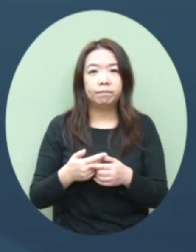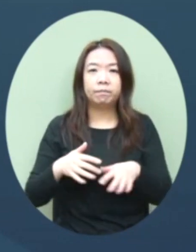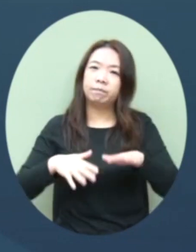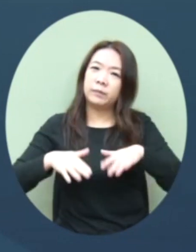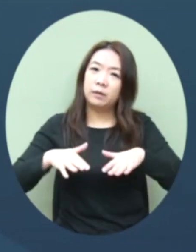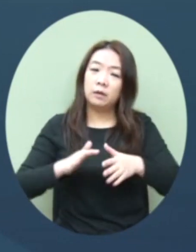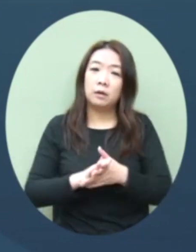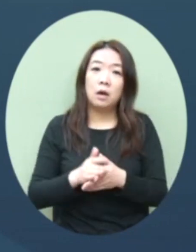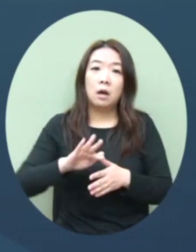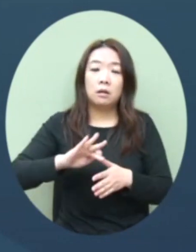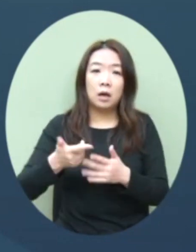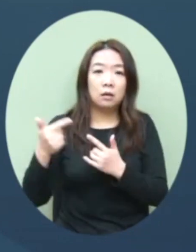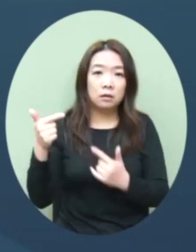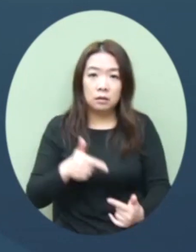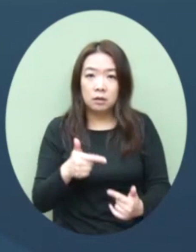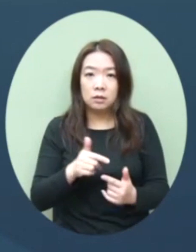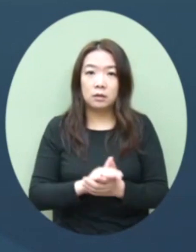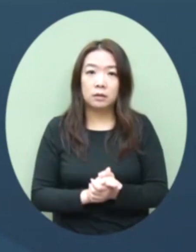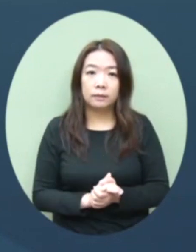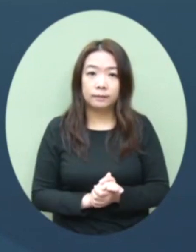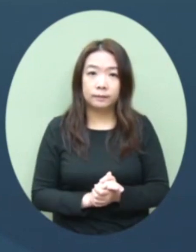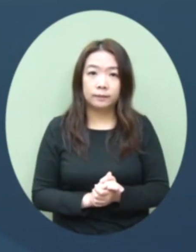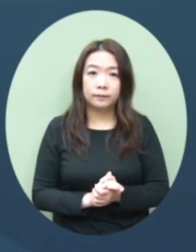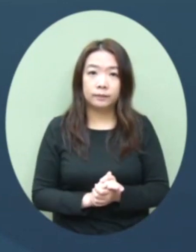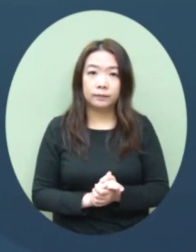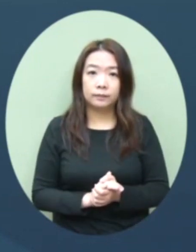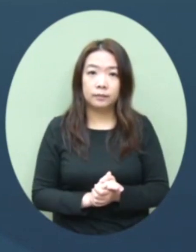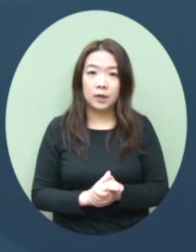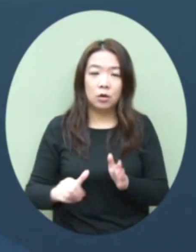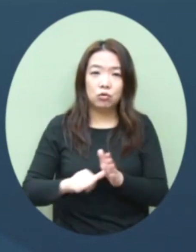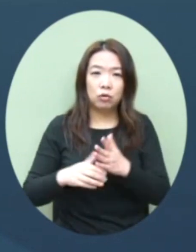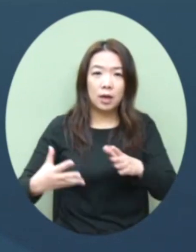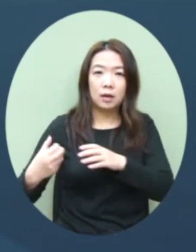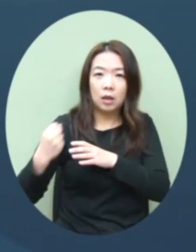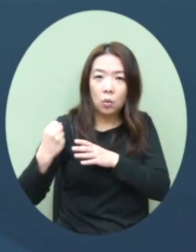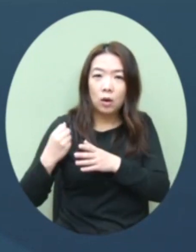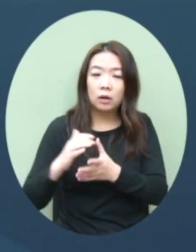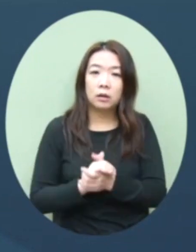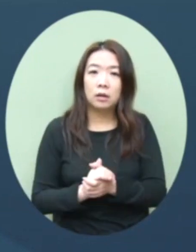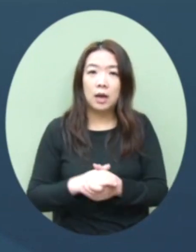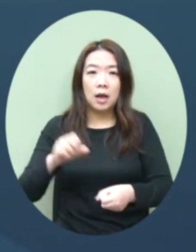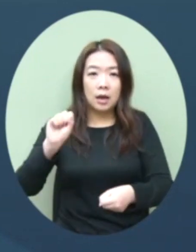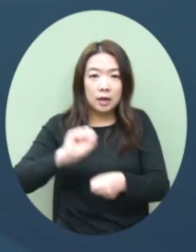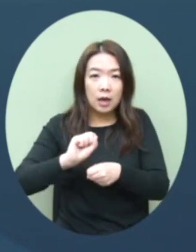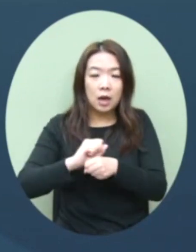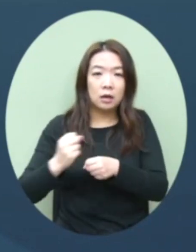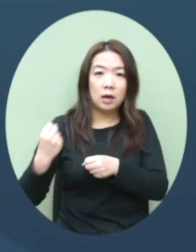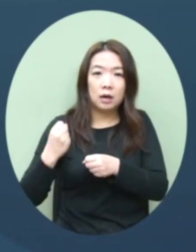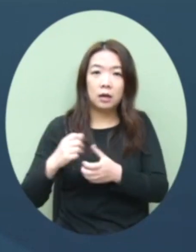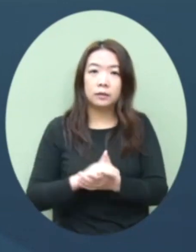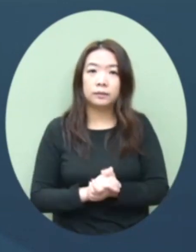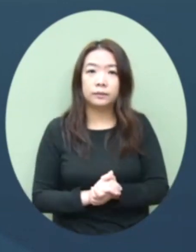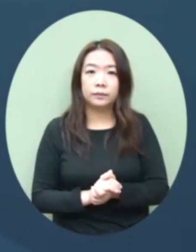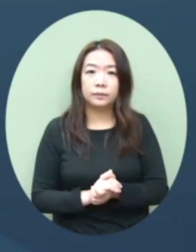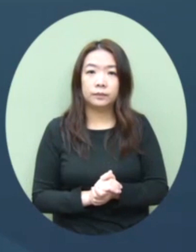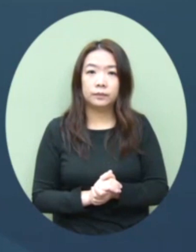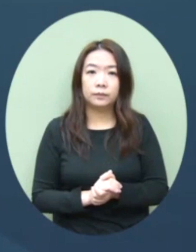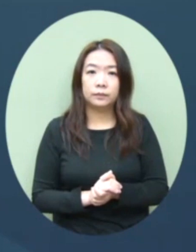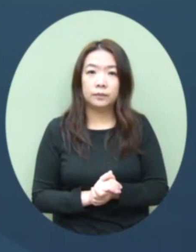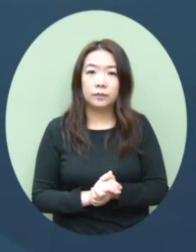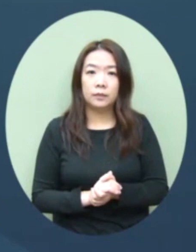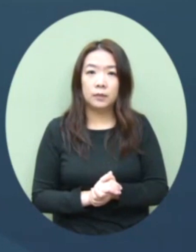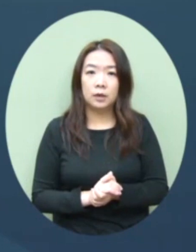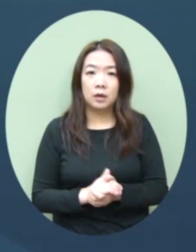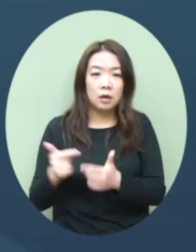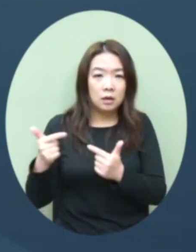但我们一直都是通过最大的努力去增强我们的能力并且是不断地